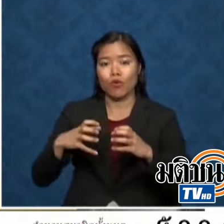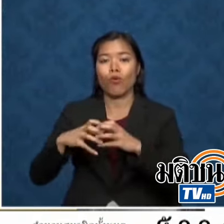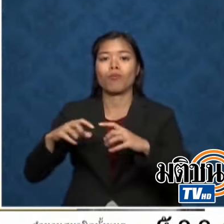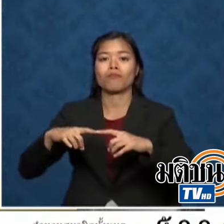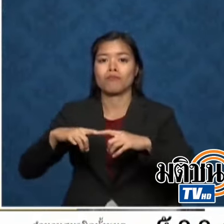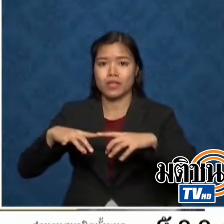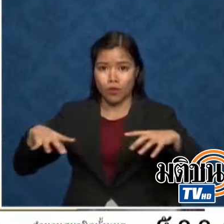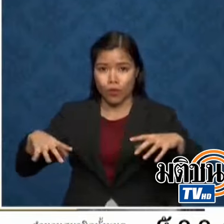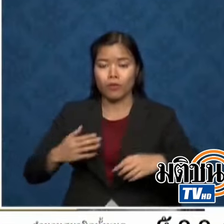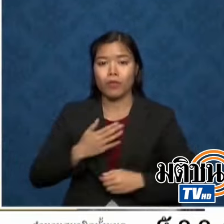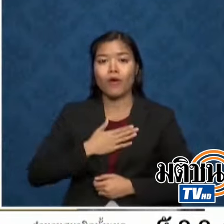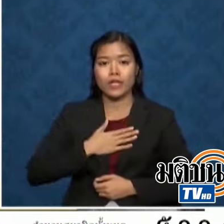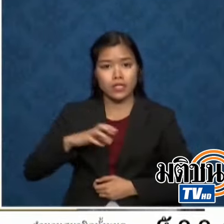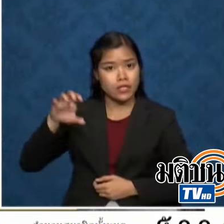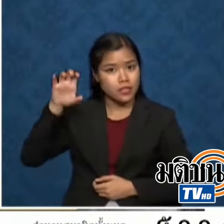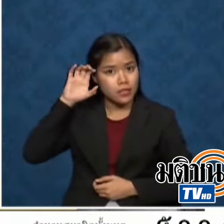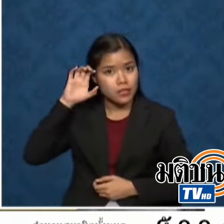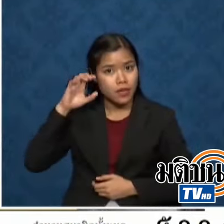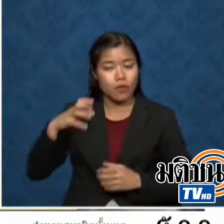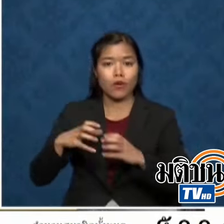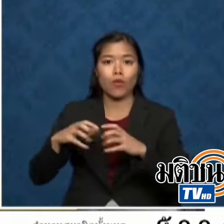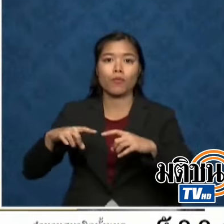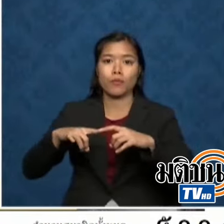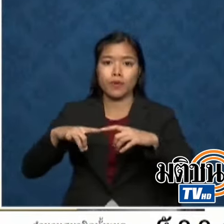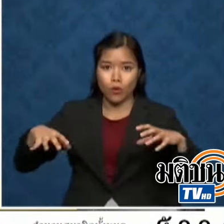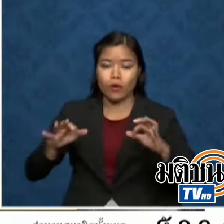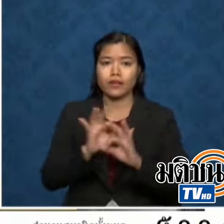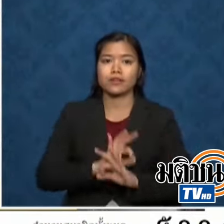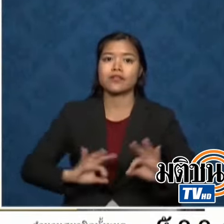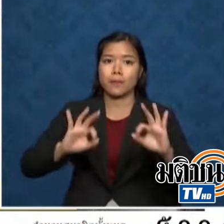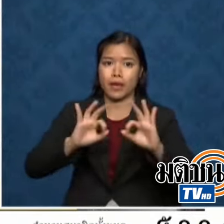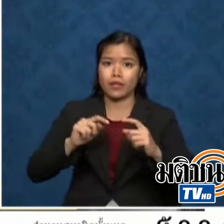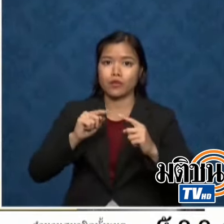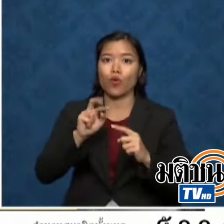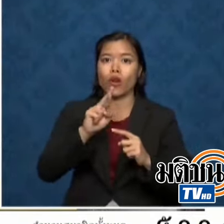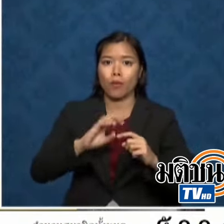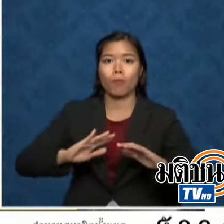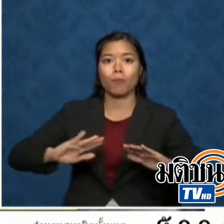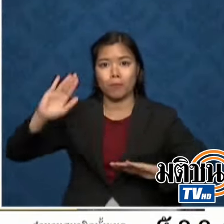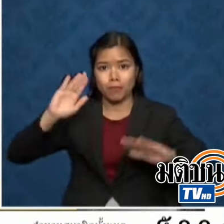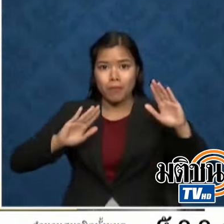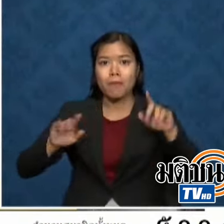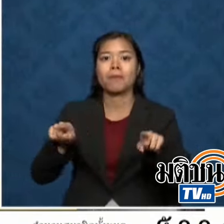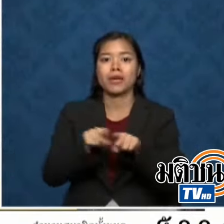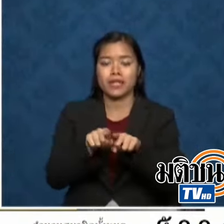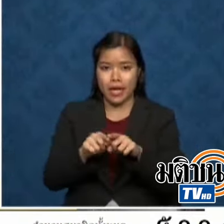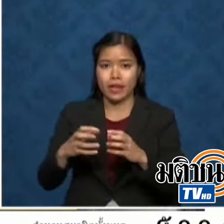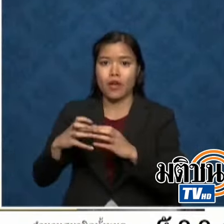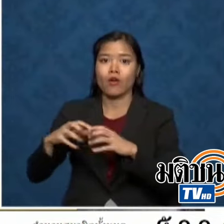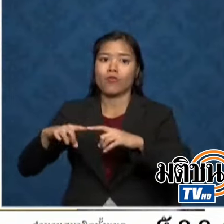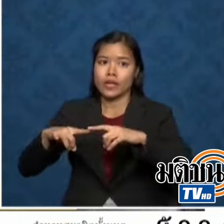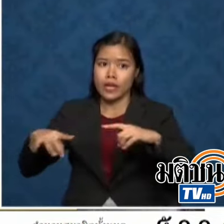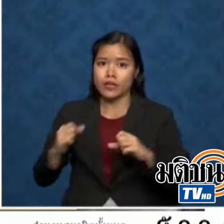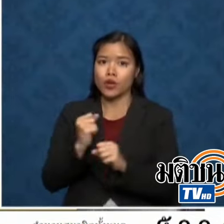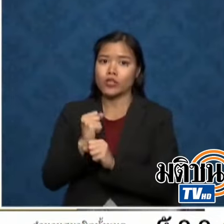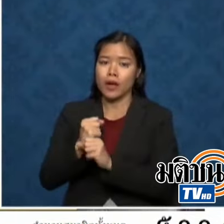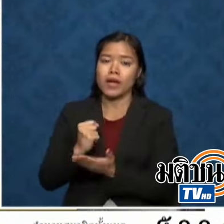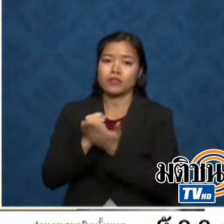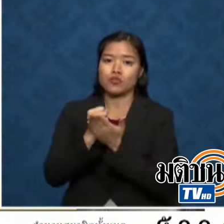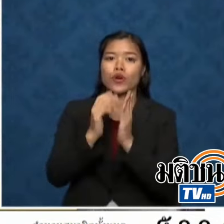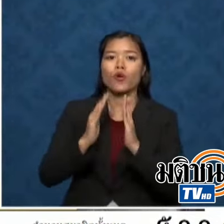เชื่อว่าการเป็นฝ่ายค้านนั้นก็มีความสำคัญต่อระบบประชาธิปไตยการเป็นฝ่ายค้านก็สามารถทำงานให้กับพี่น้อง